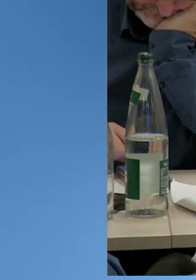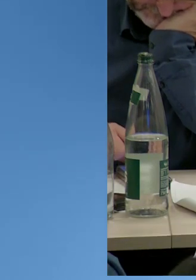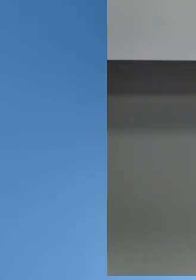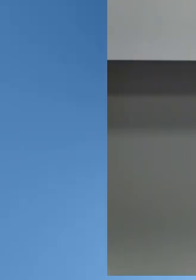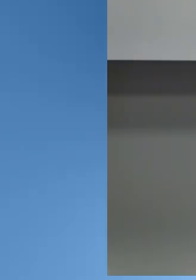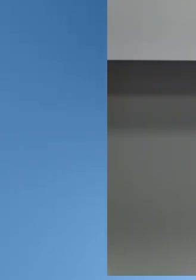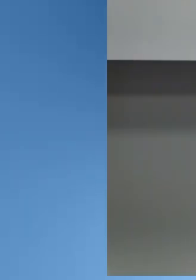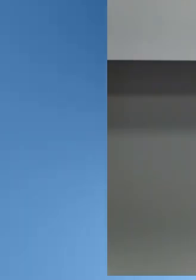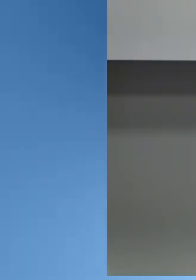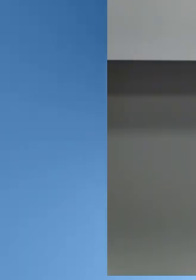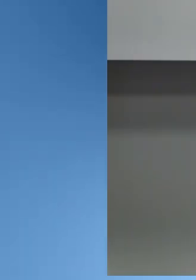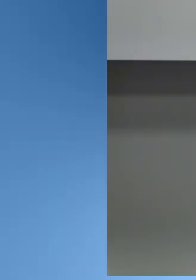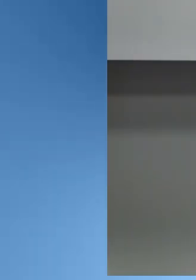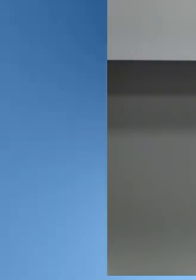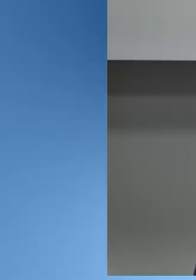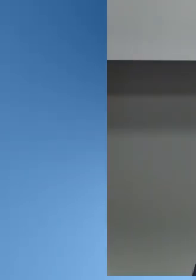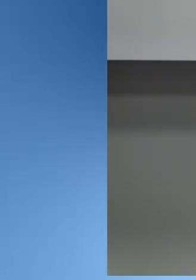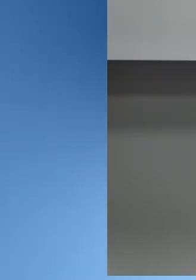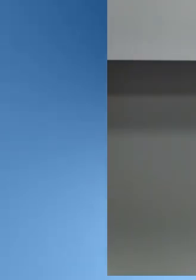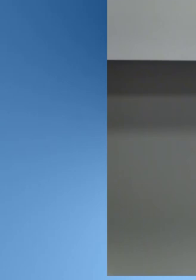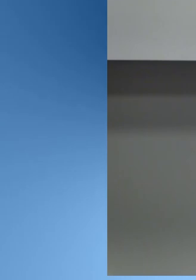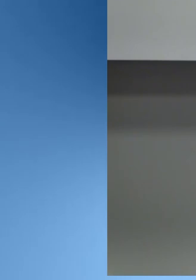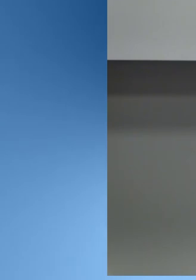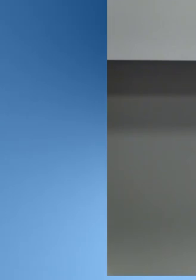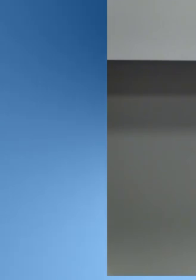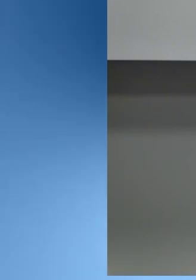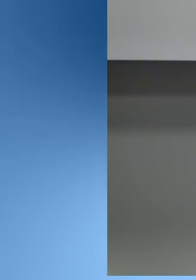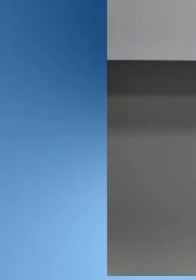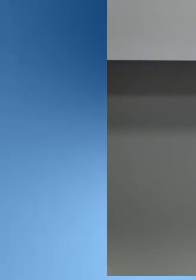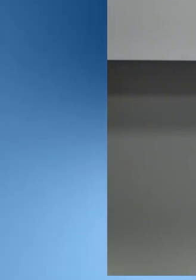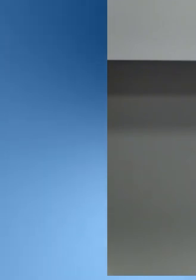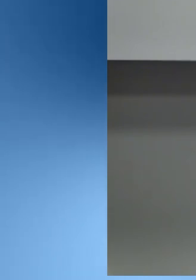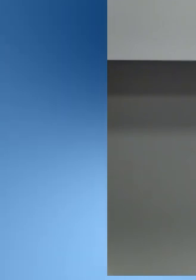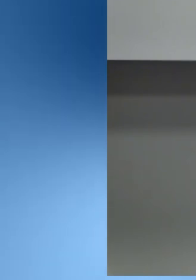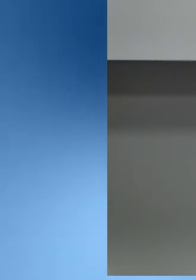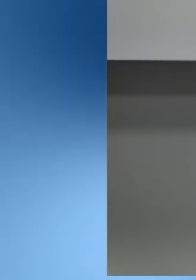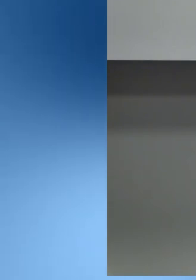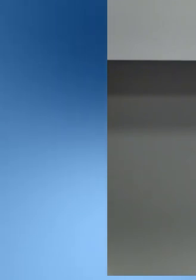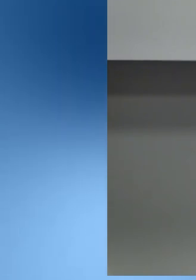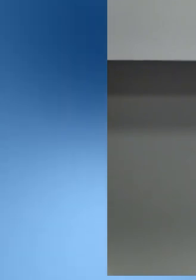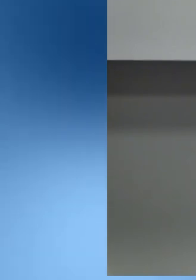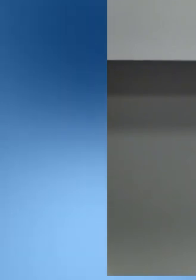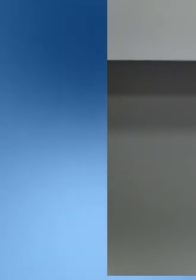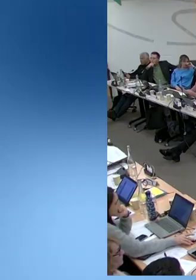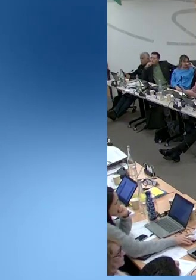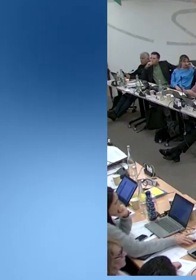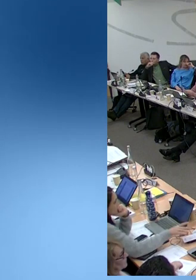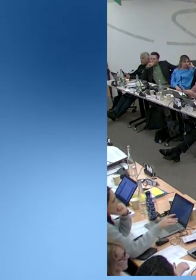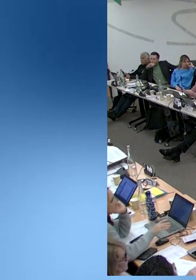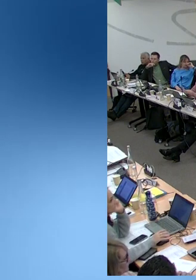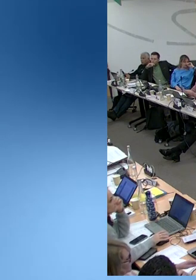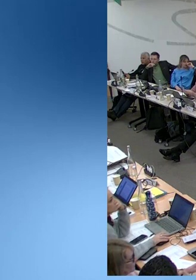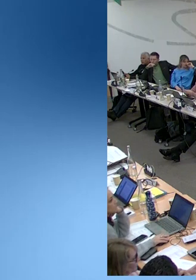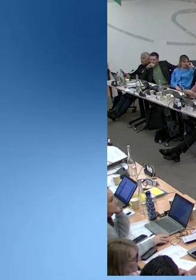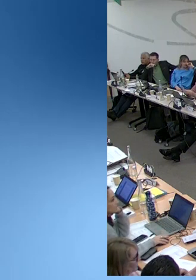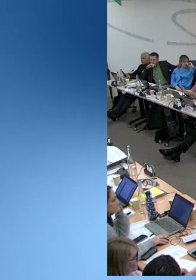rien merci vou dire un petit mot madame Pantel ça fait deux fois que vous faites illusion à la sit de